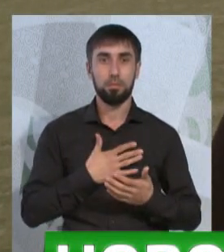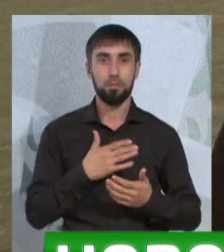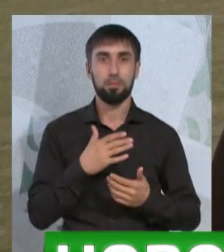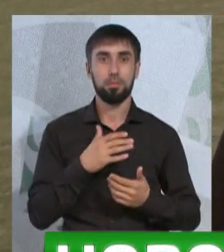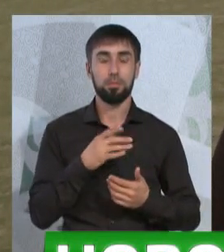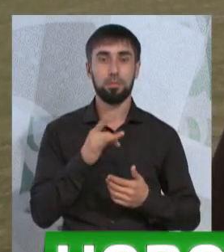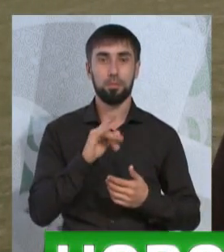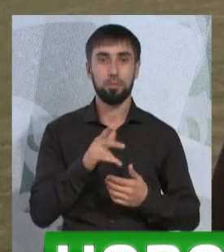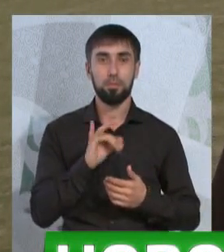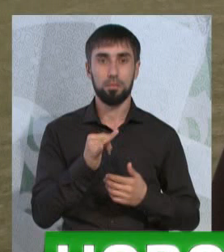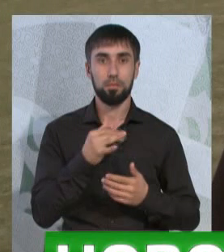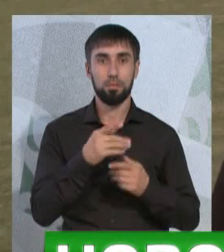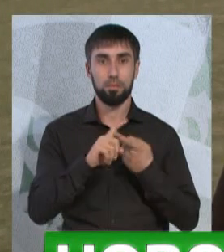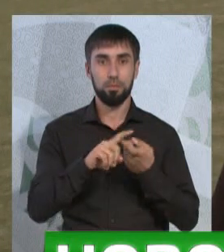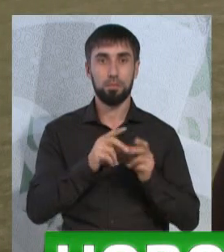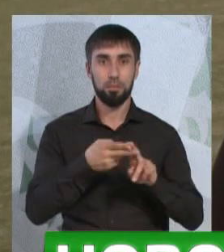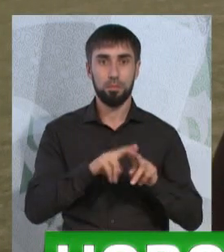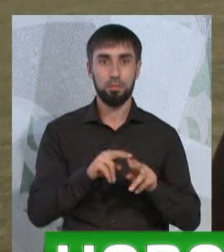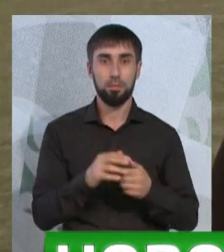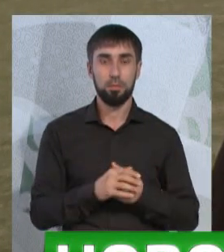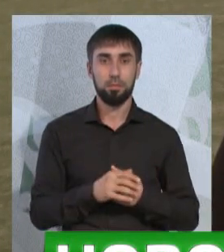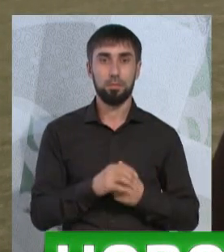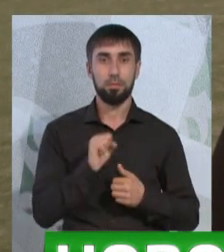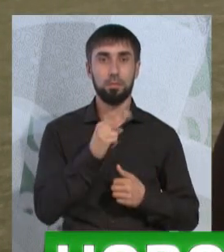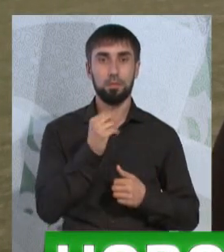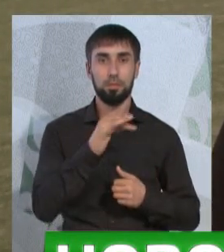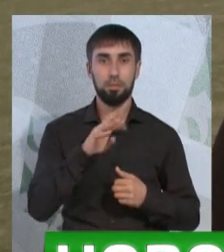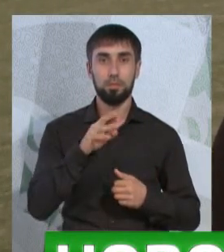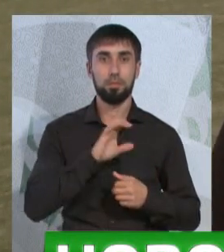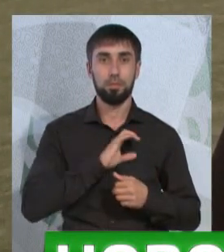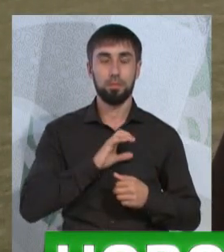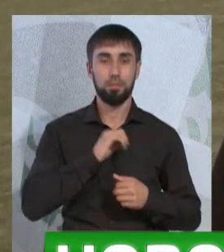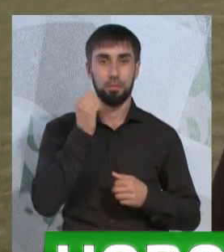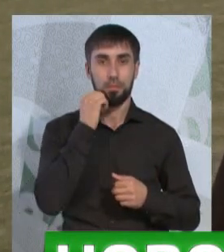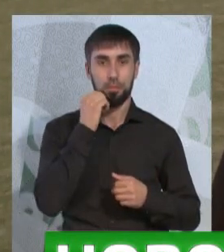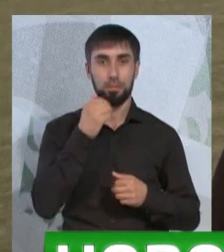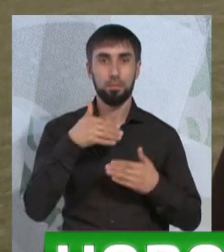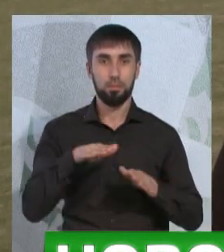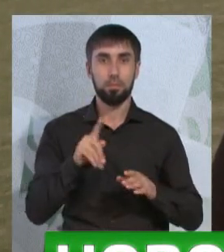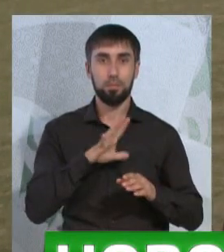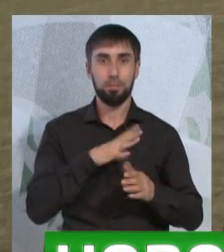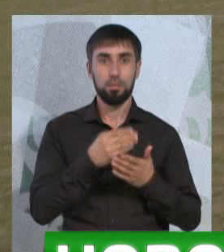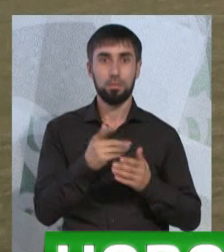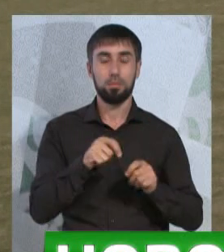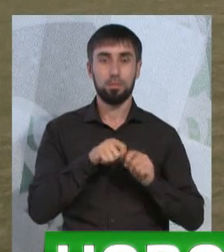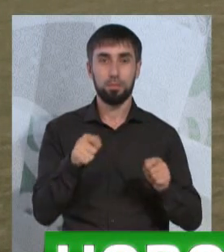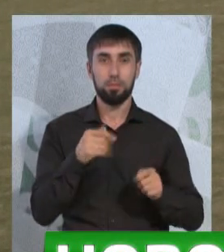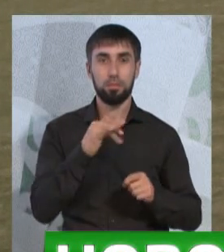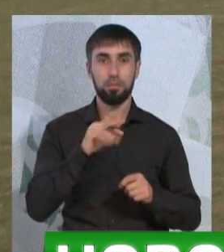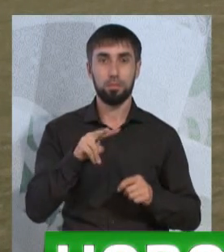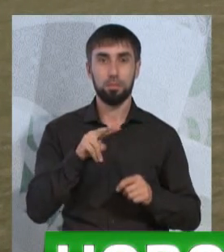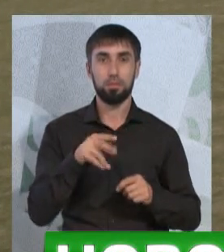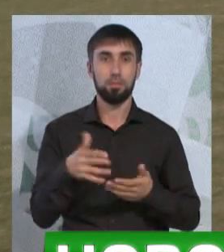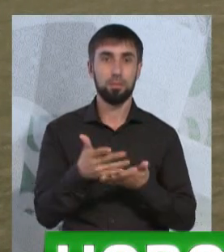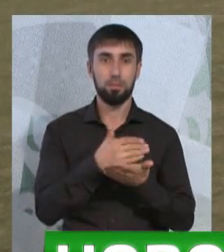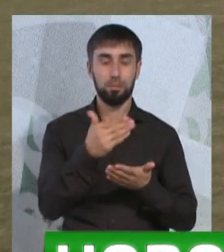нашего. И в связи с этим Академия «Спартака» Москва решила у нас открыть свой филиал. Ведется набор